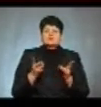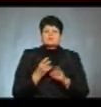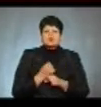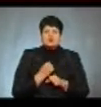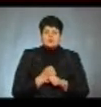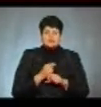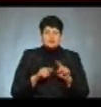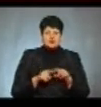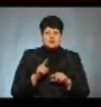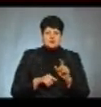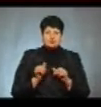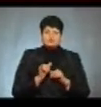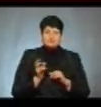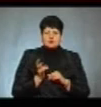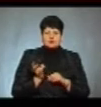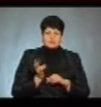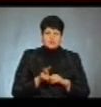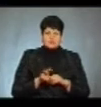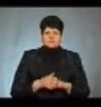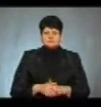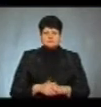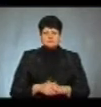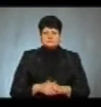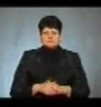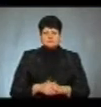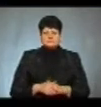робити родинам, куди потрібно йти? Нагадайте, будь ласка.